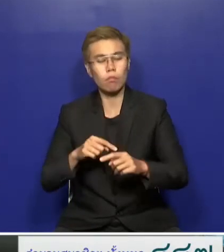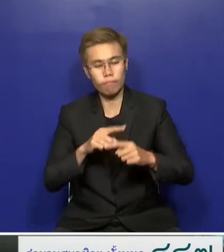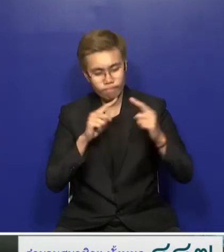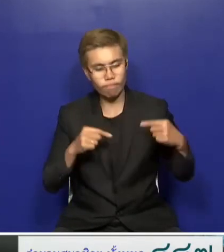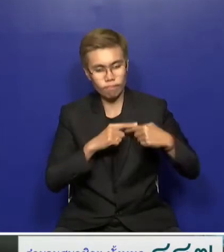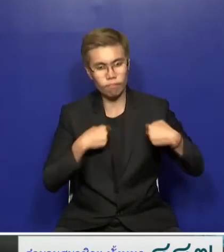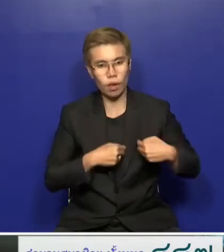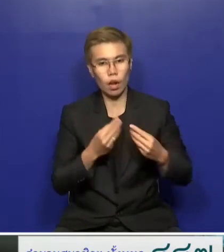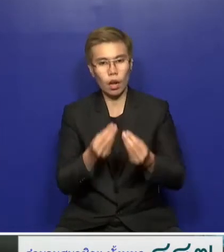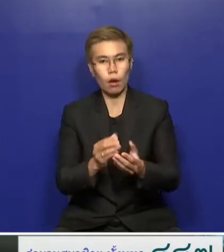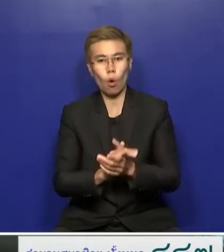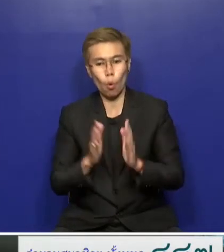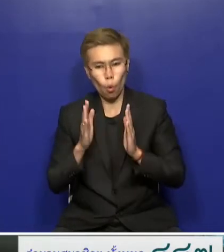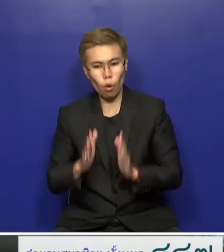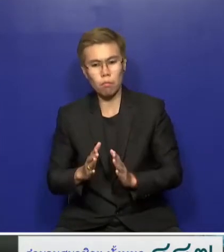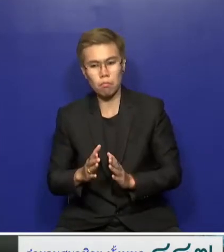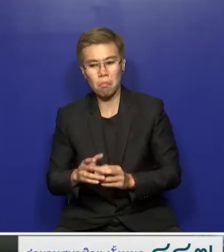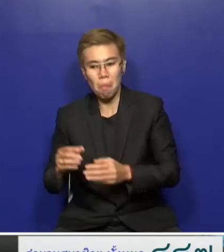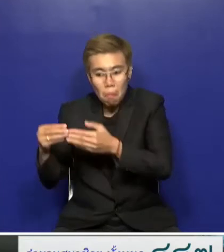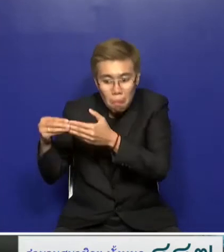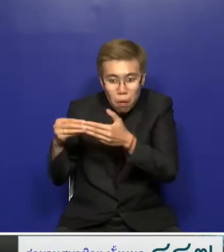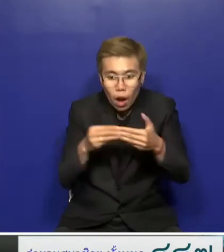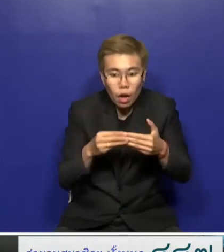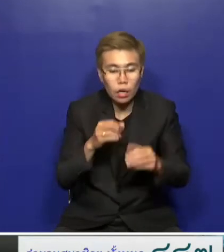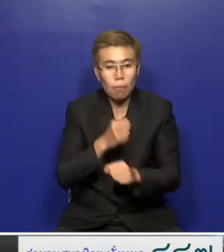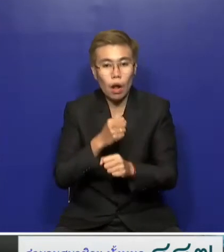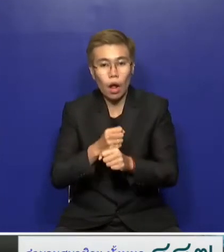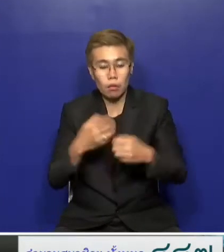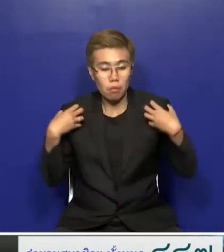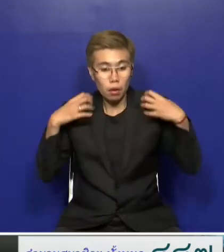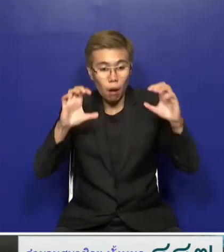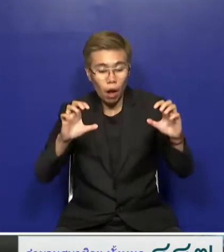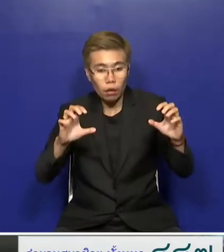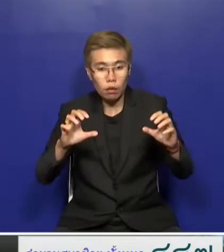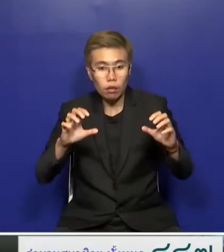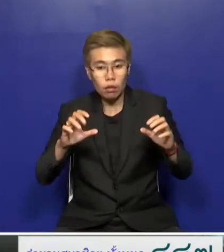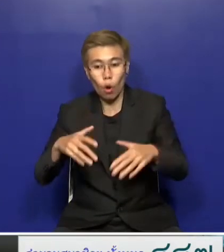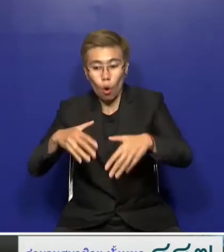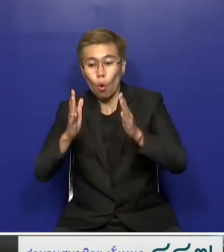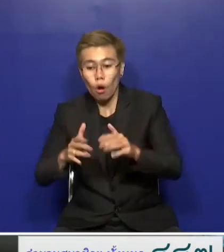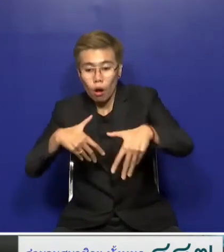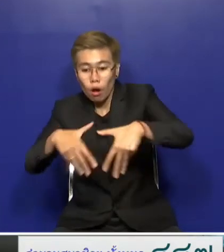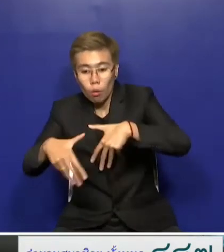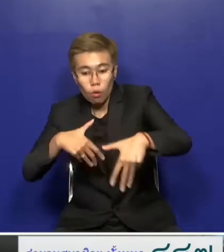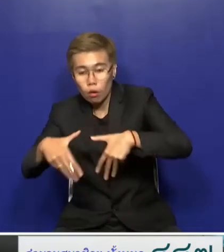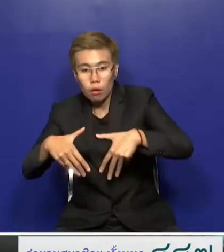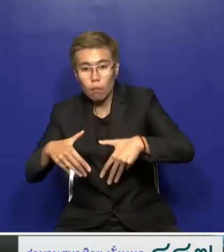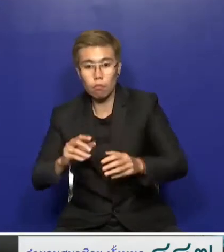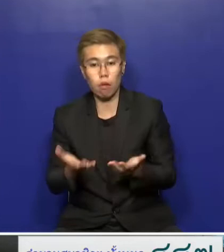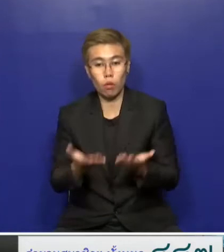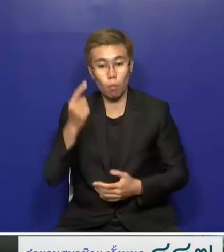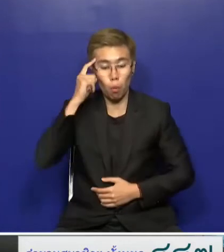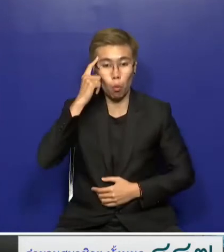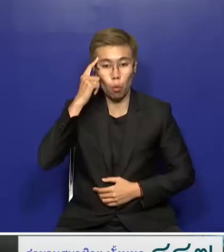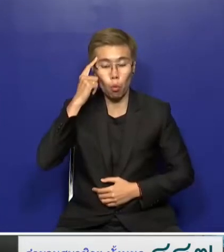คนที่เอามาผมไม่รู้ว่าจะเป็นข้าราชการหรือเป็นชาวบ้านอะไรแล้วแต่ปลาเน่าตัวเดียวเหม็นทั้งห้องนะ